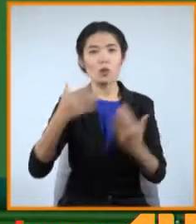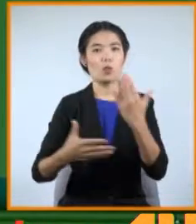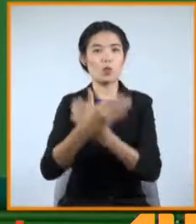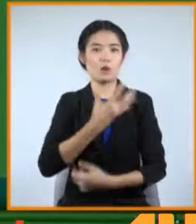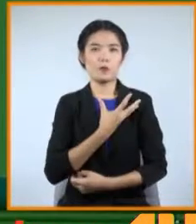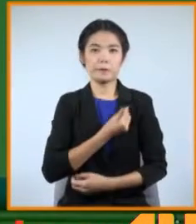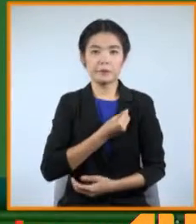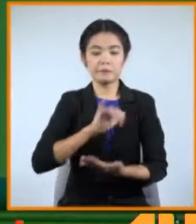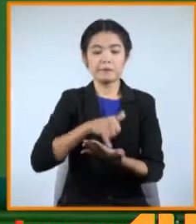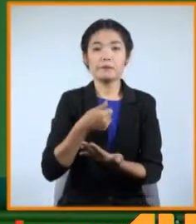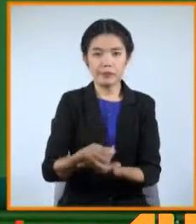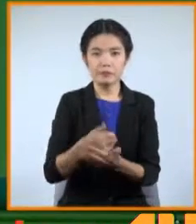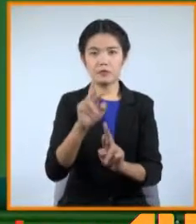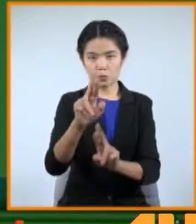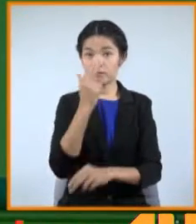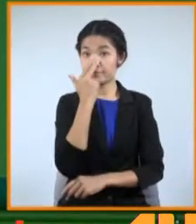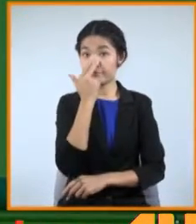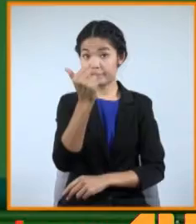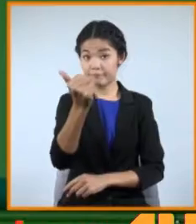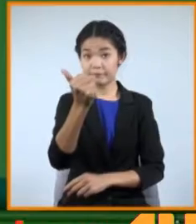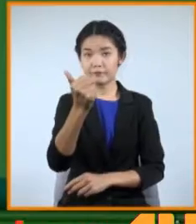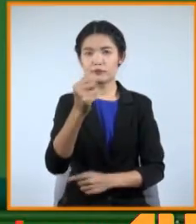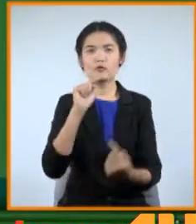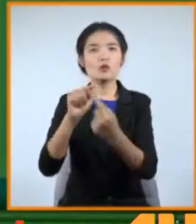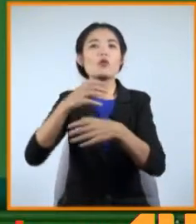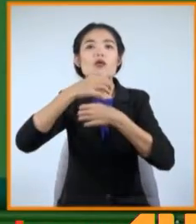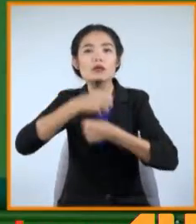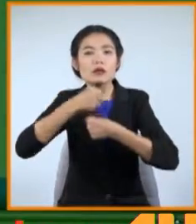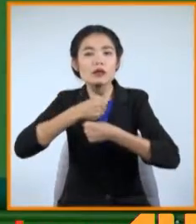คหัวใจจึงต้องระมัดระวังเป็นพิเศษโดยเฉพาะผู้สูงอายุ